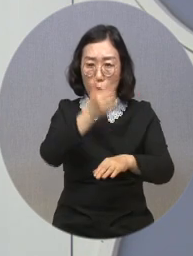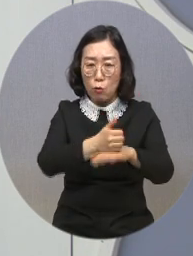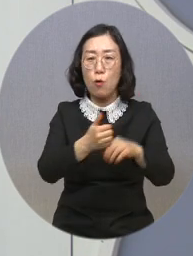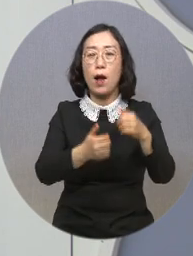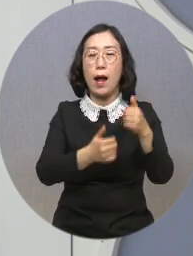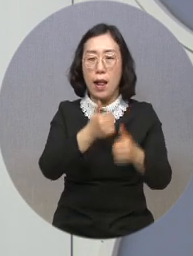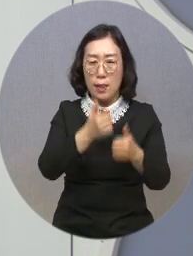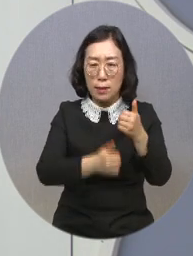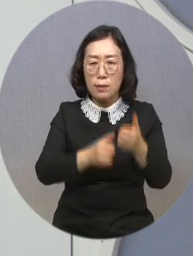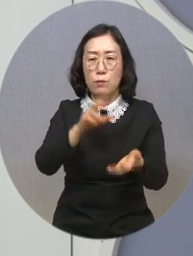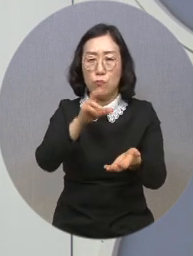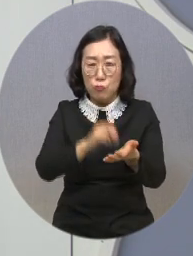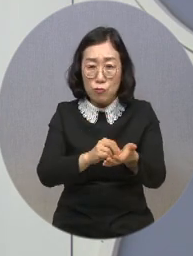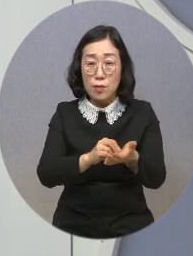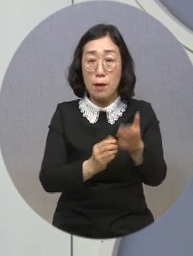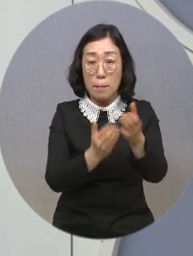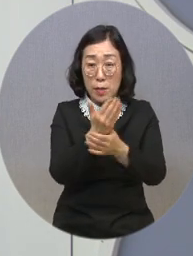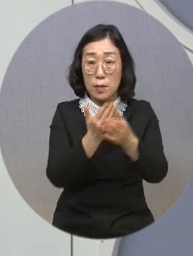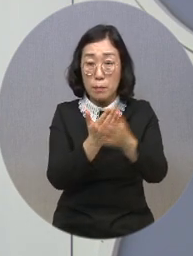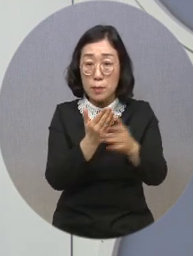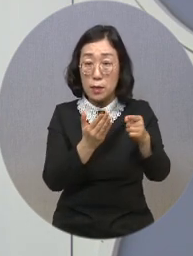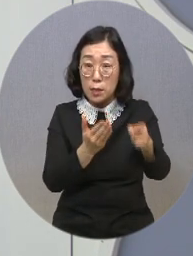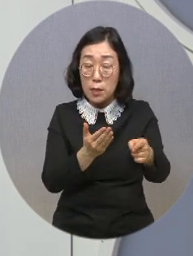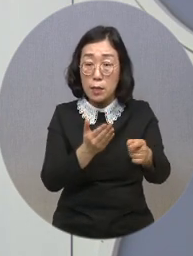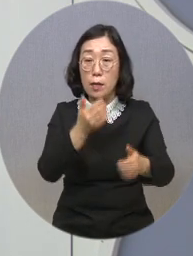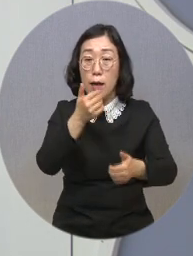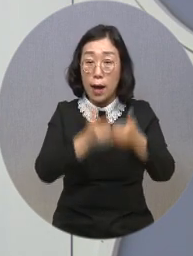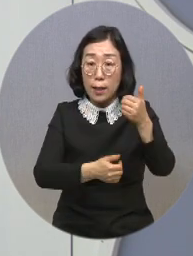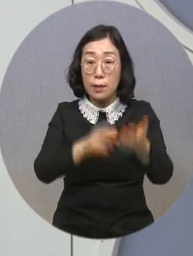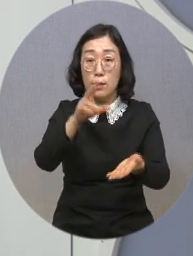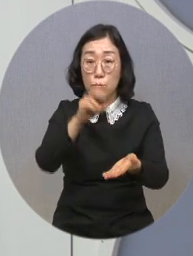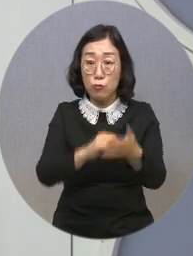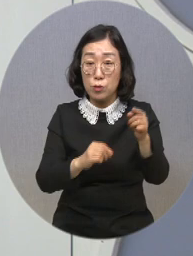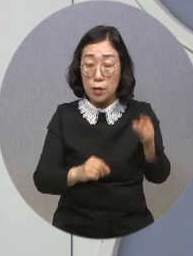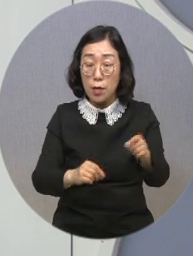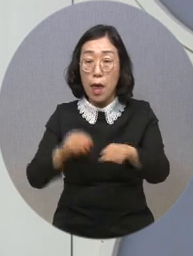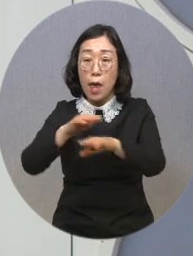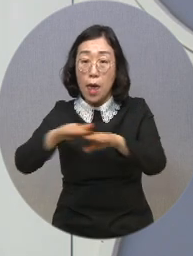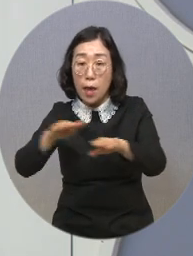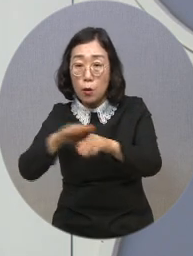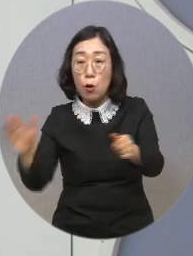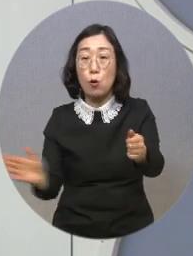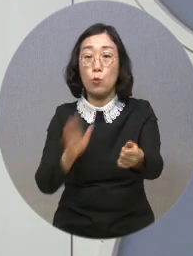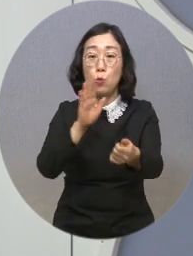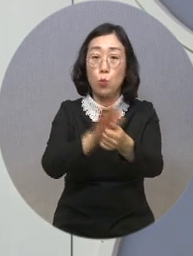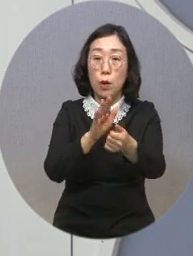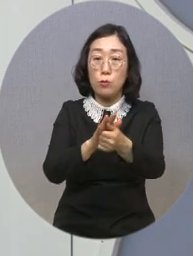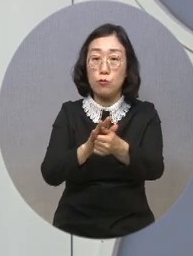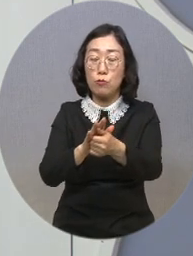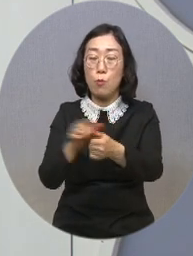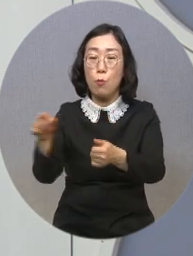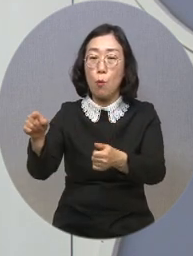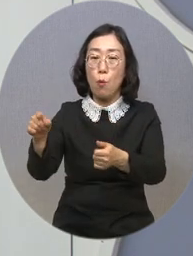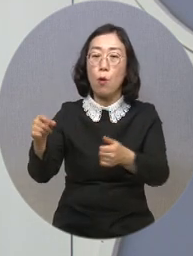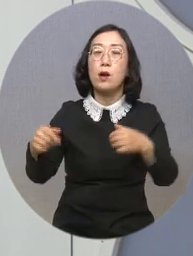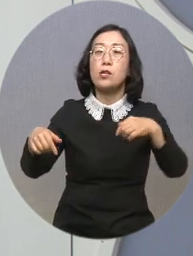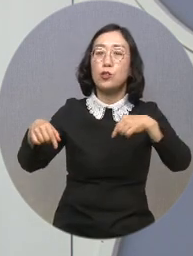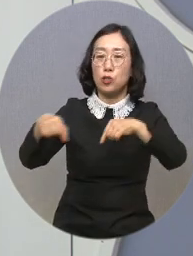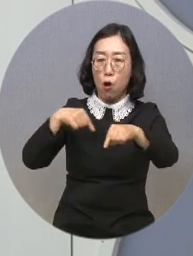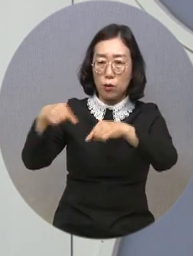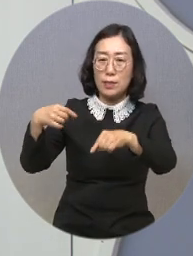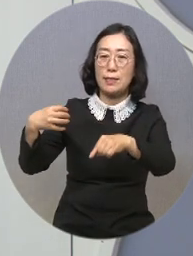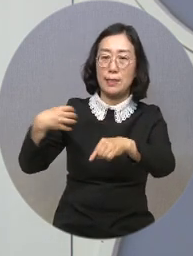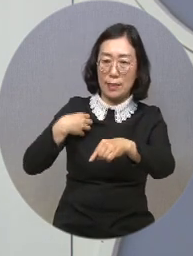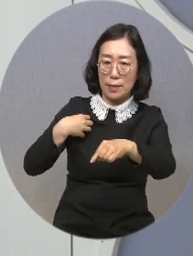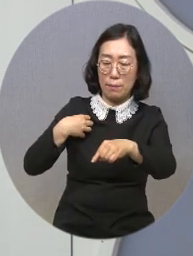발생하고 문제가 생기니까 이 갈등과 문제를 해결하는 게 정치의 역할인데 그러면 말씀드린